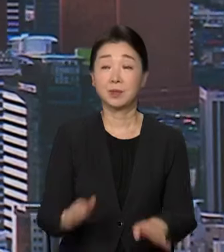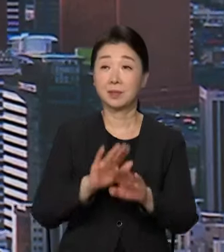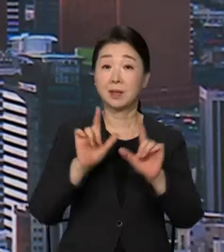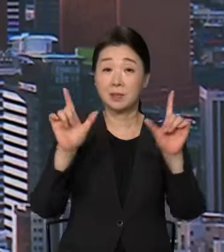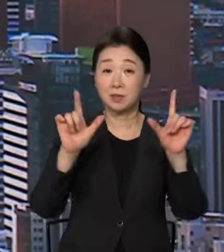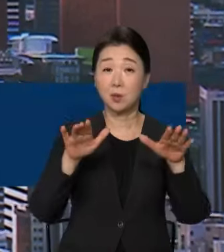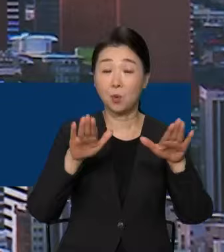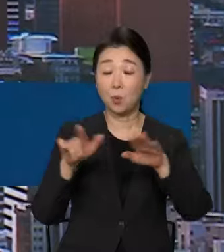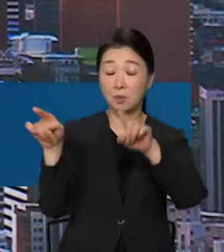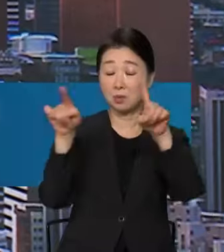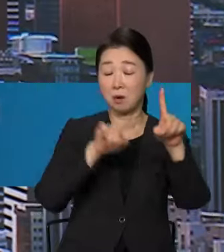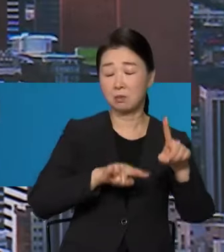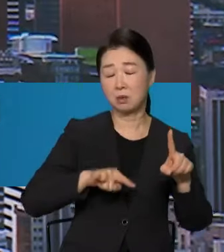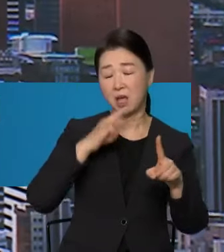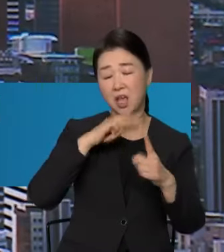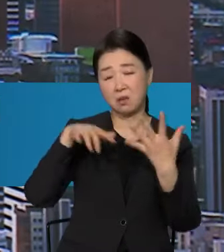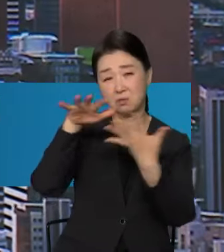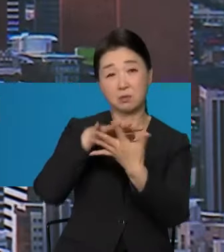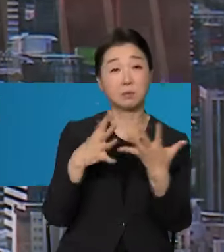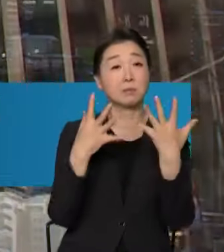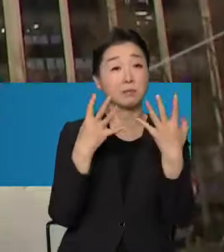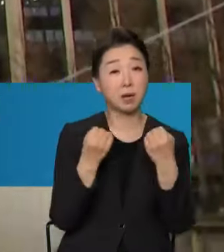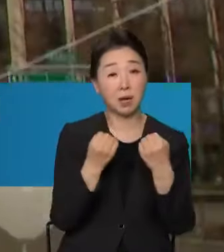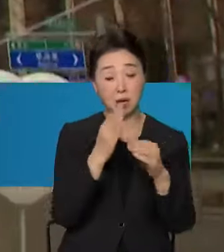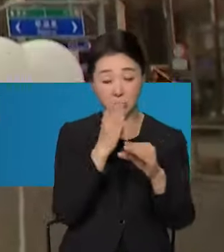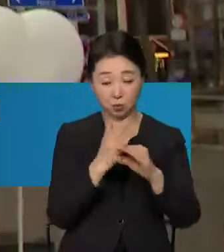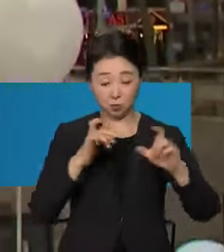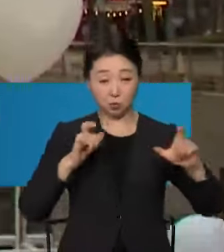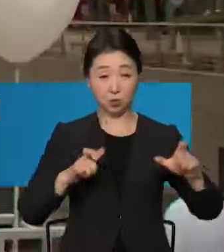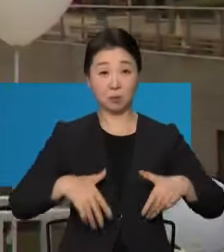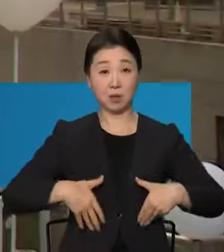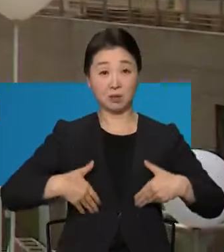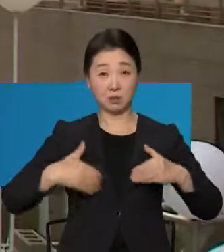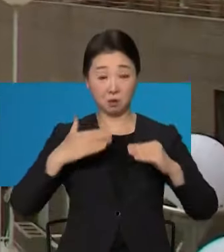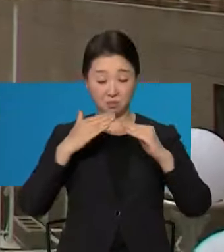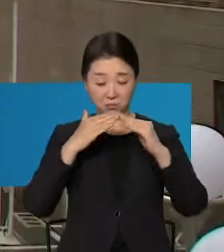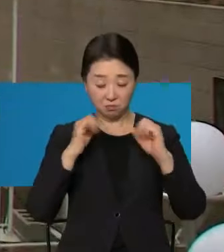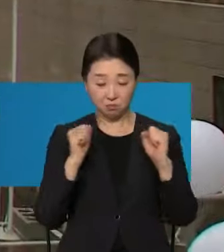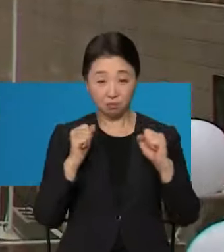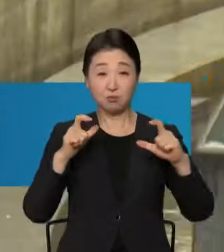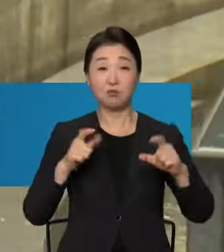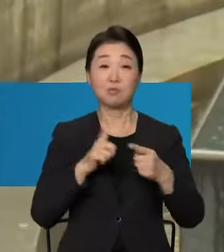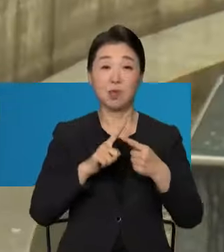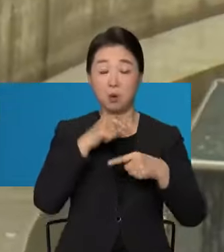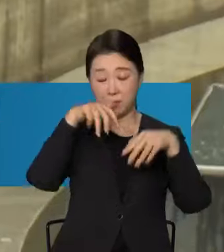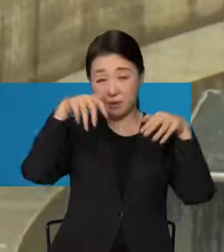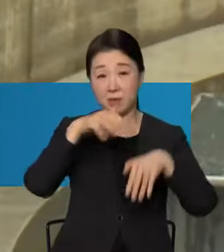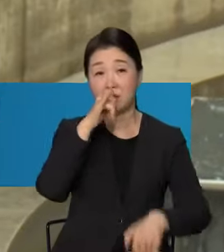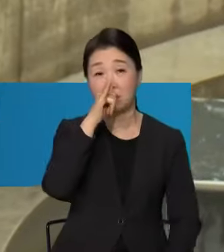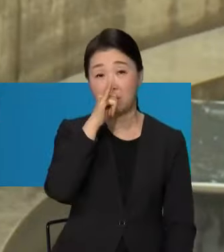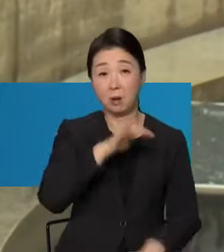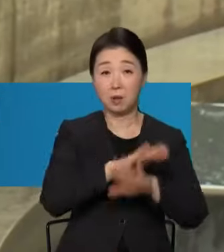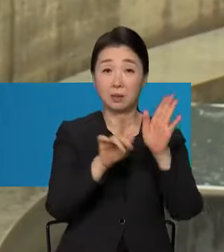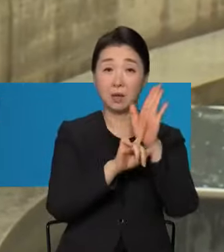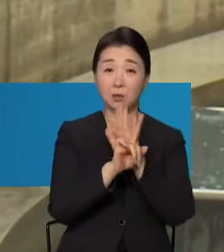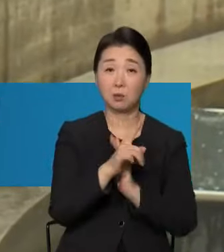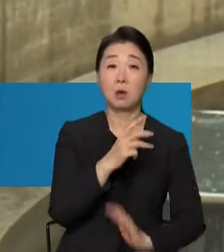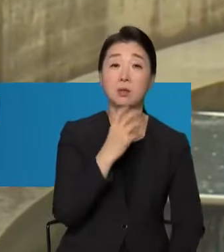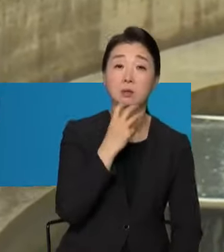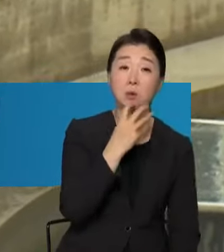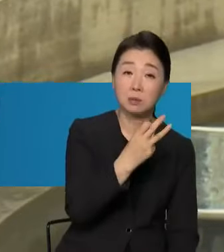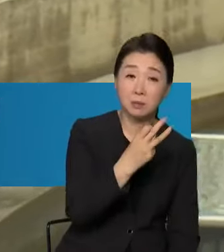날씨입니다. 오늘은 전국이 흐리고 중부와 전북을 중심으로 가끔 비가 내리겠습니다. 낮 기온은 서울이 13도, 광주와